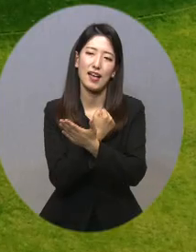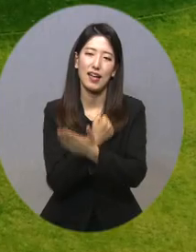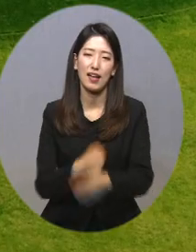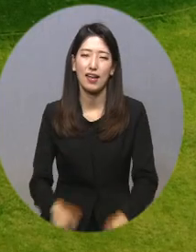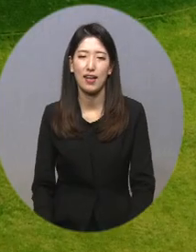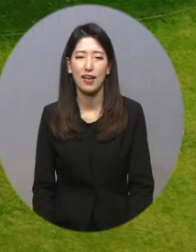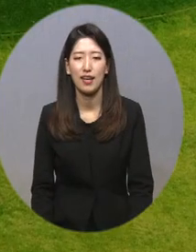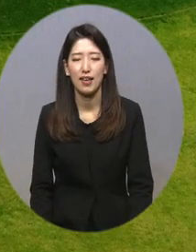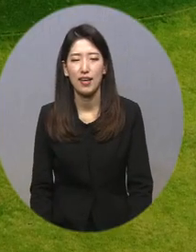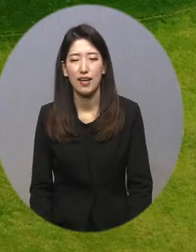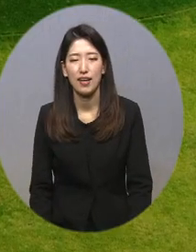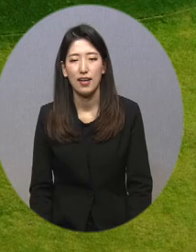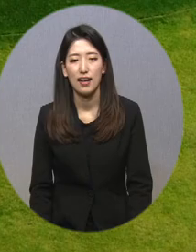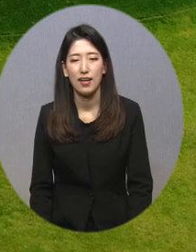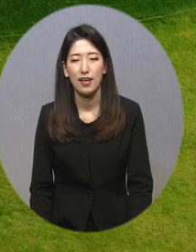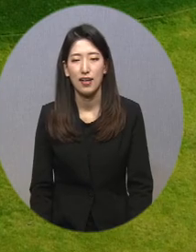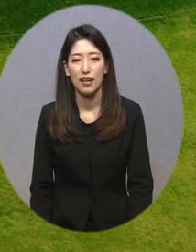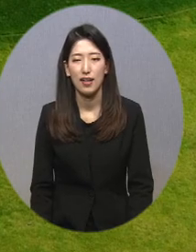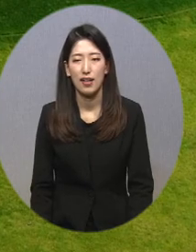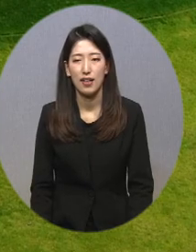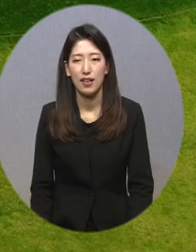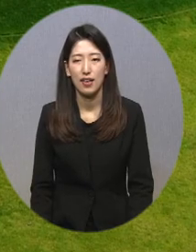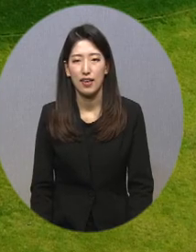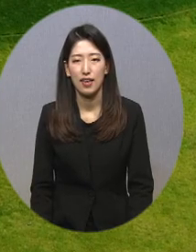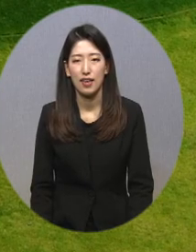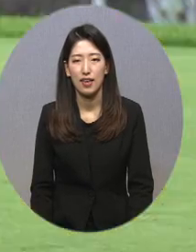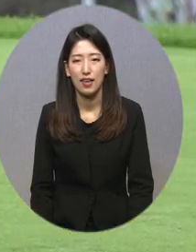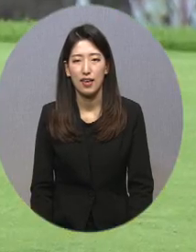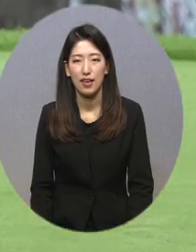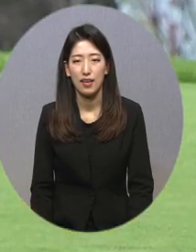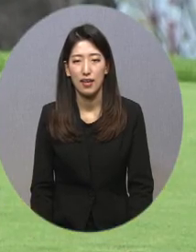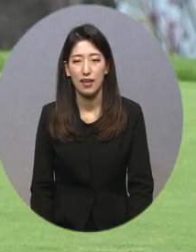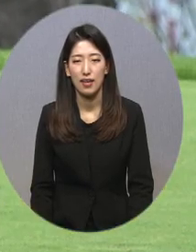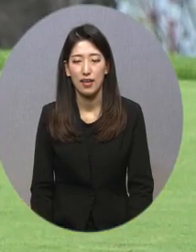너무 열렸다. 우와, 애매한 파포팅이다.